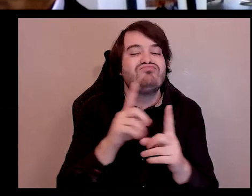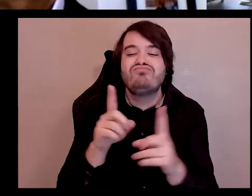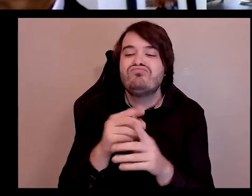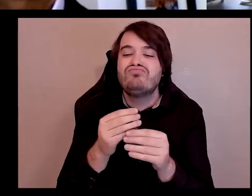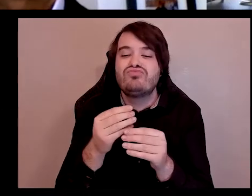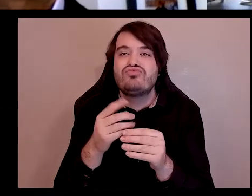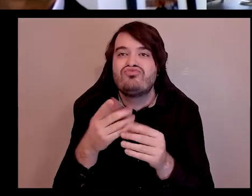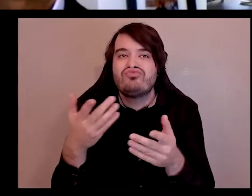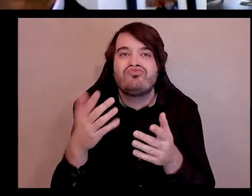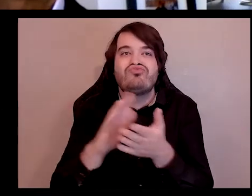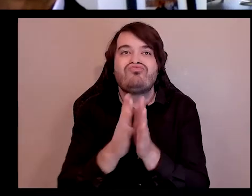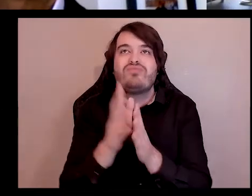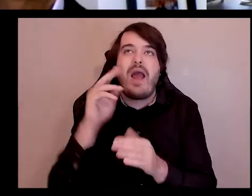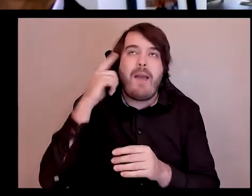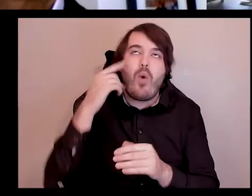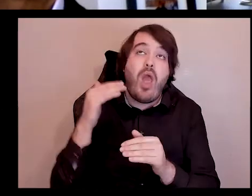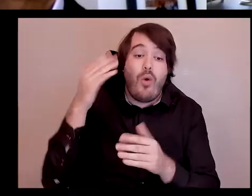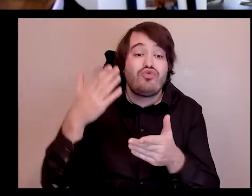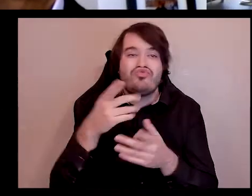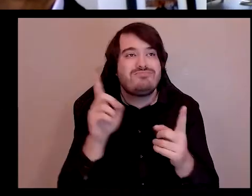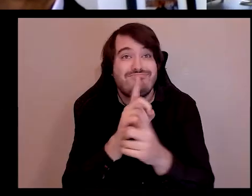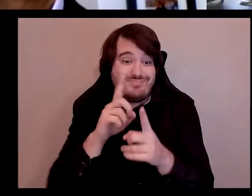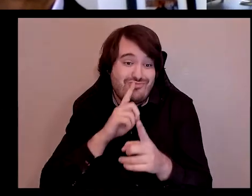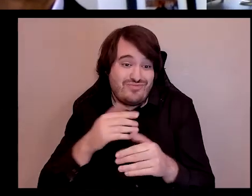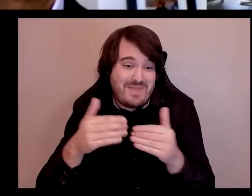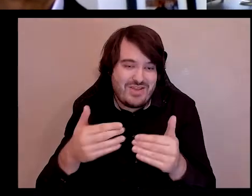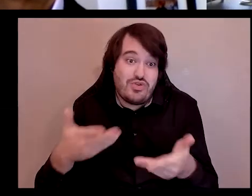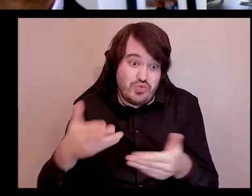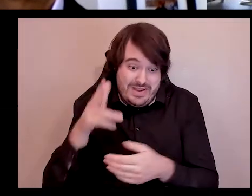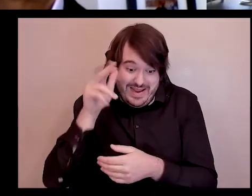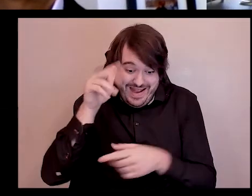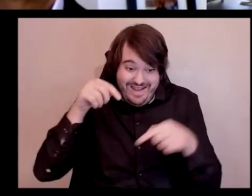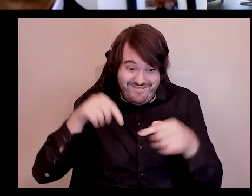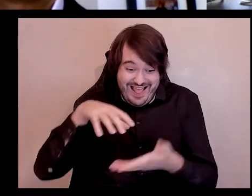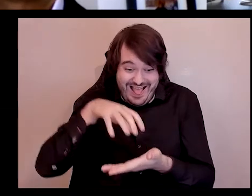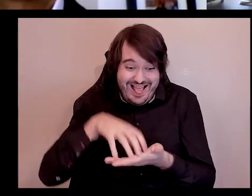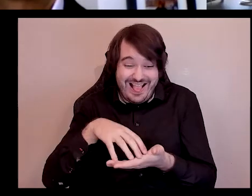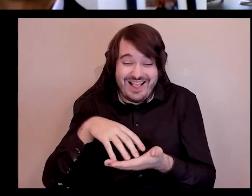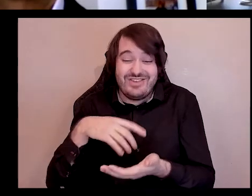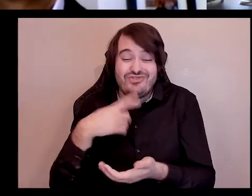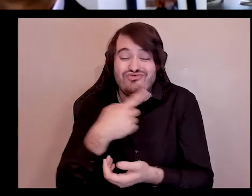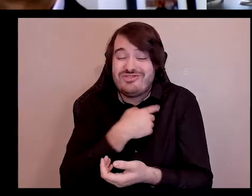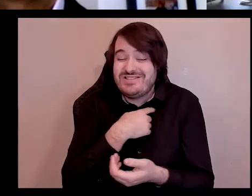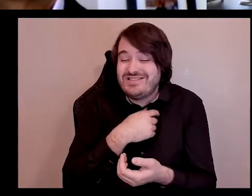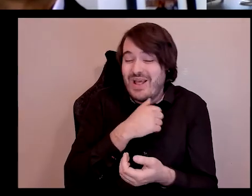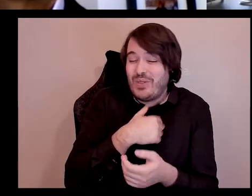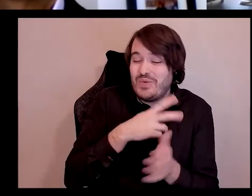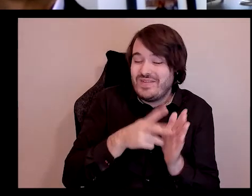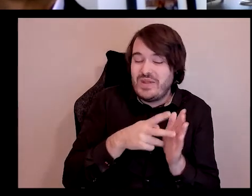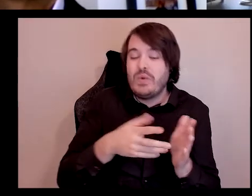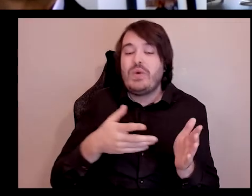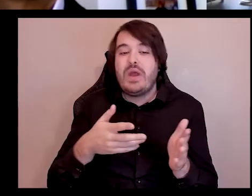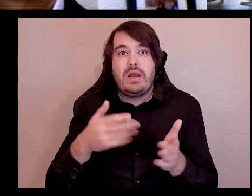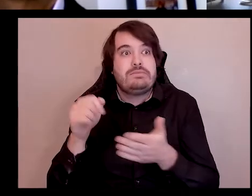comme finalité et recommandation. C'est des beaux messages à retenir. Alors, aux employeurs, vous le savez, vous allez rencontrer un certain